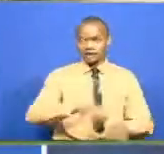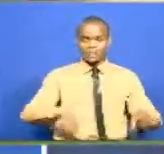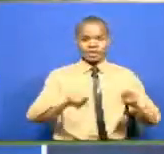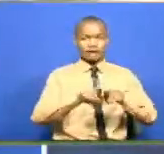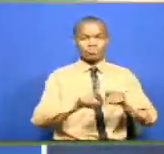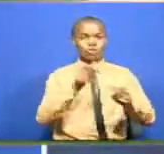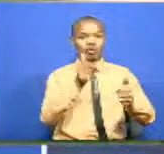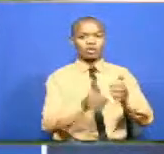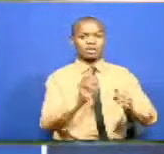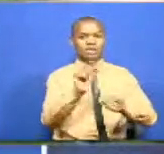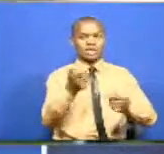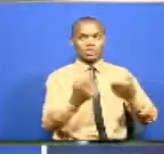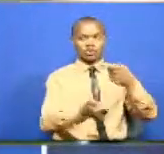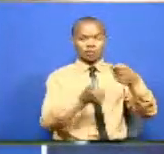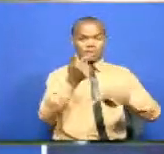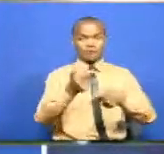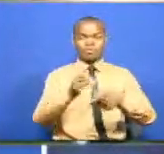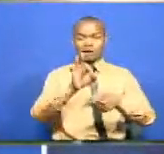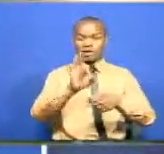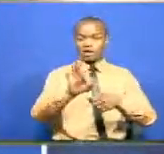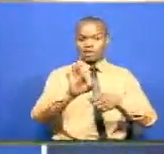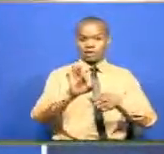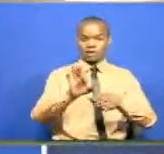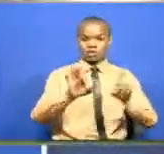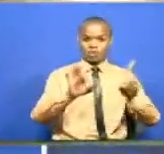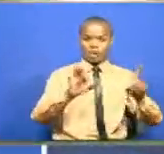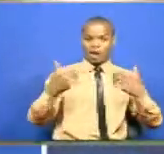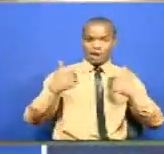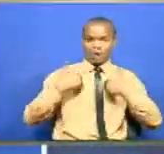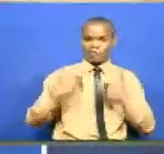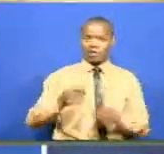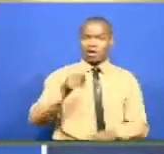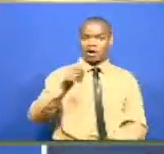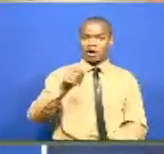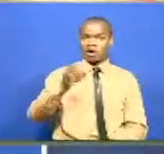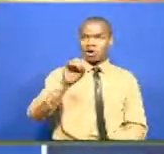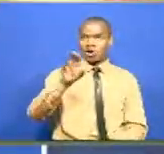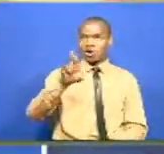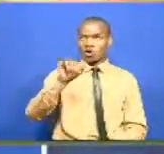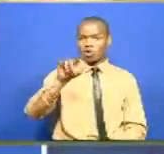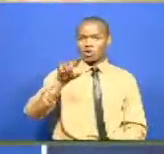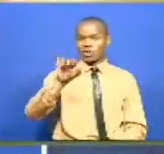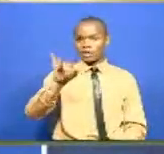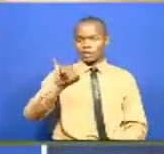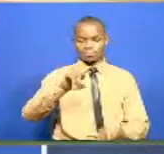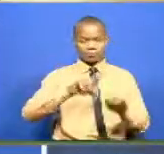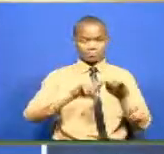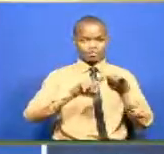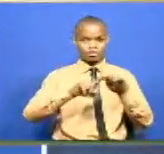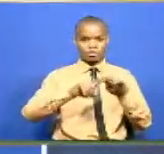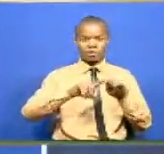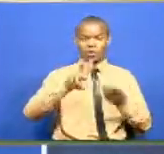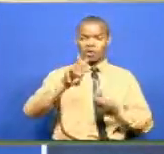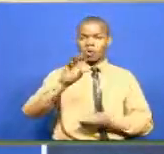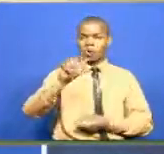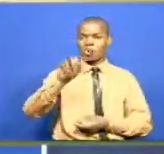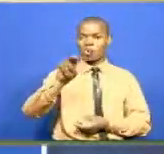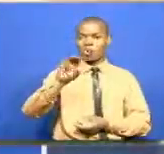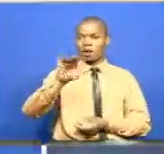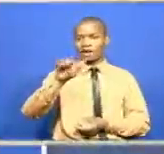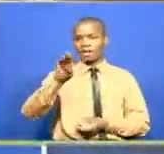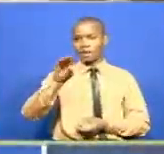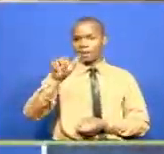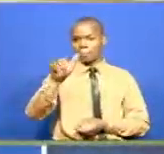Kenya ilishinda mabao mawili kwa moja ni mlinda lango Arnold Origi, nahodha Victor Wanyama, kiungo Johanna Omolo,